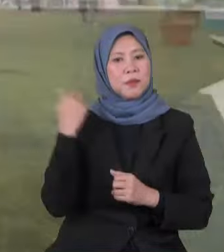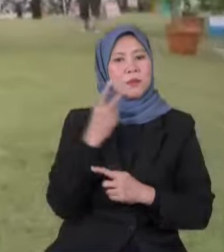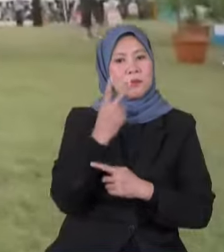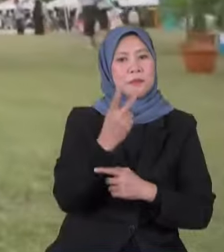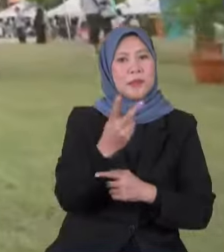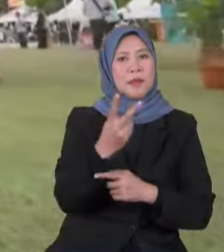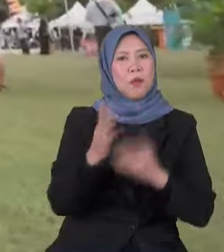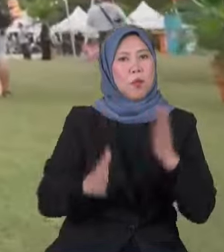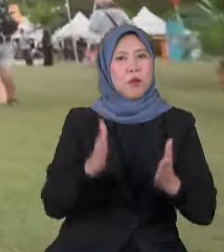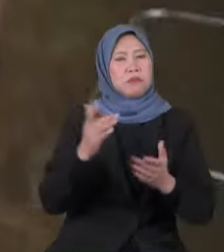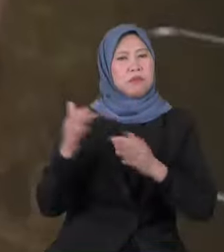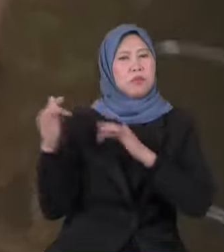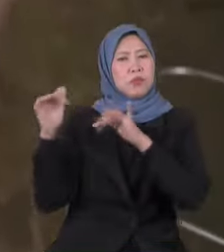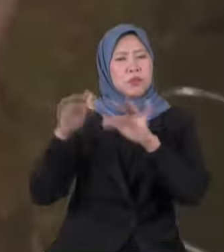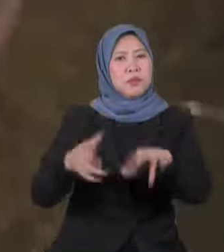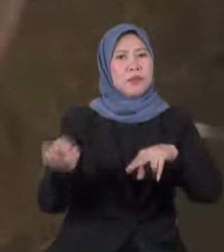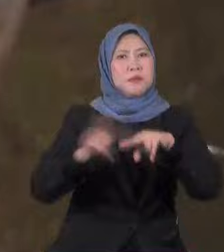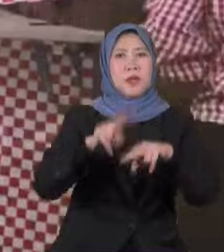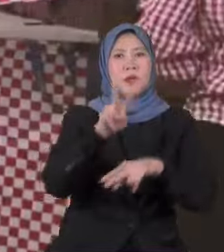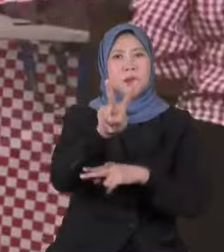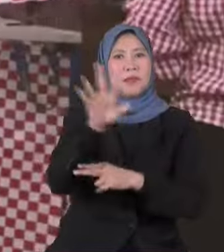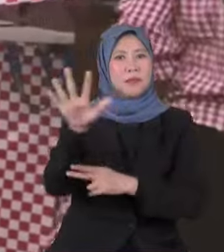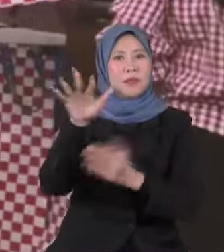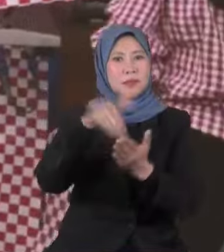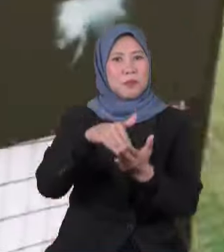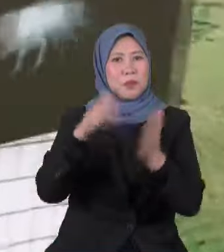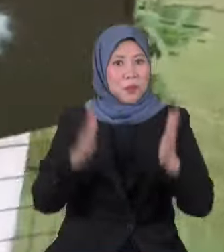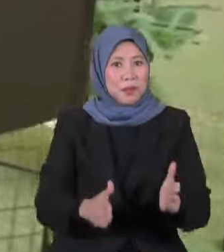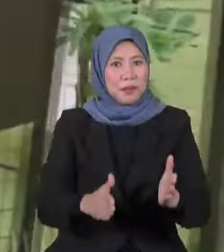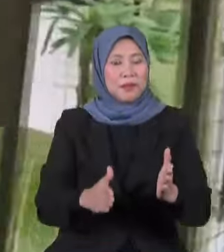bahawa pengunjung meningkat dari 25,000 orang ke